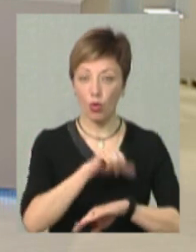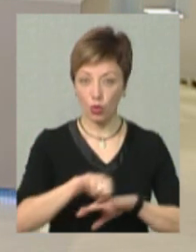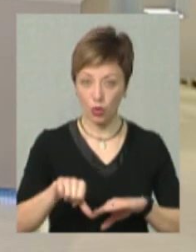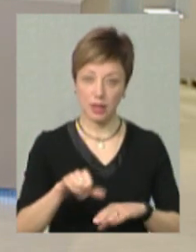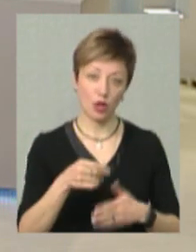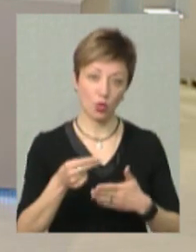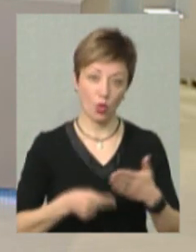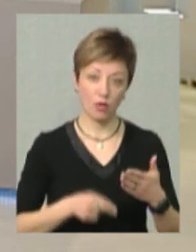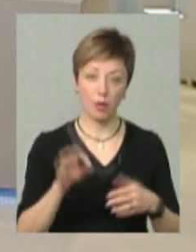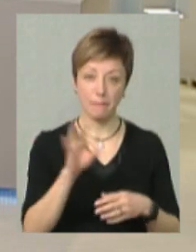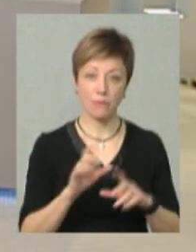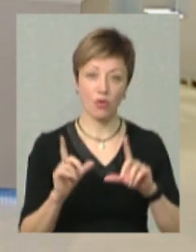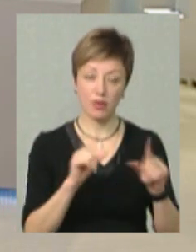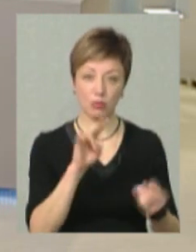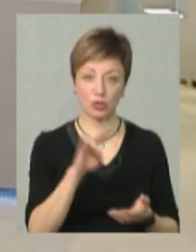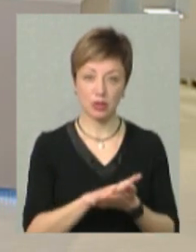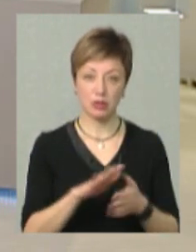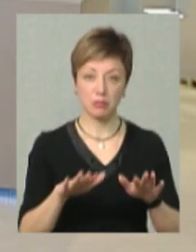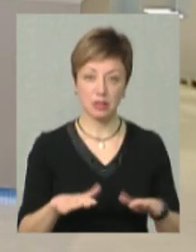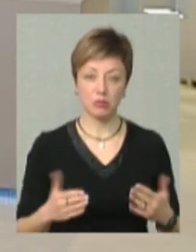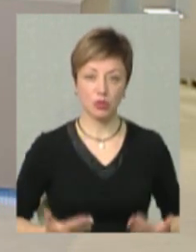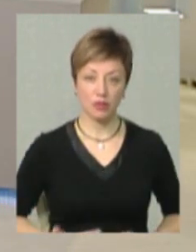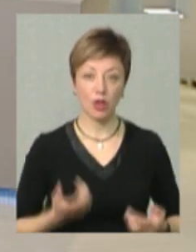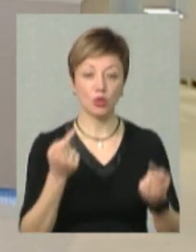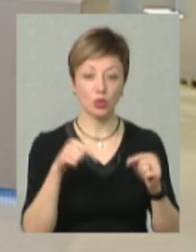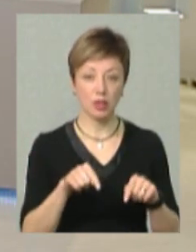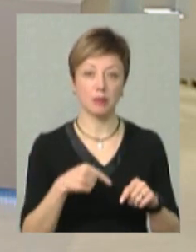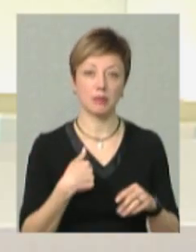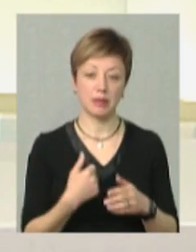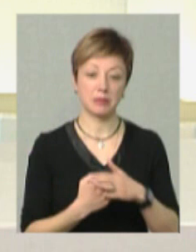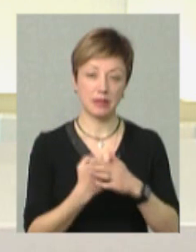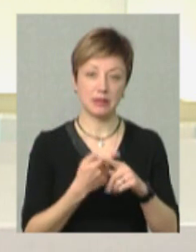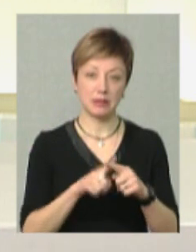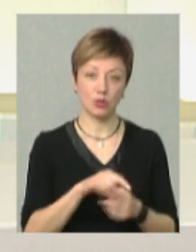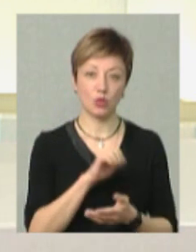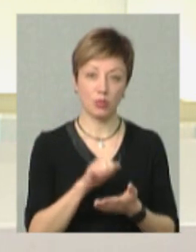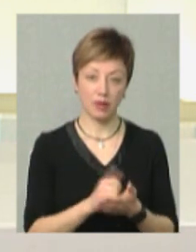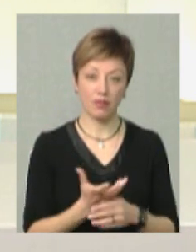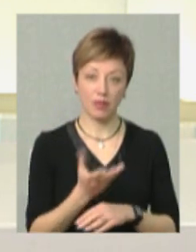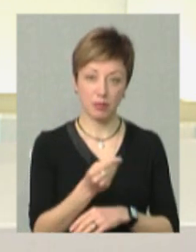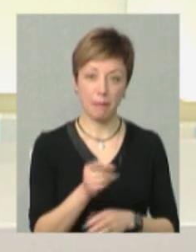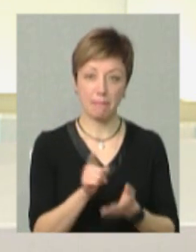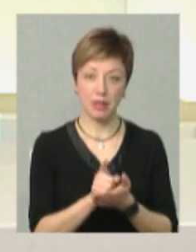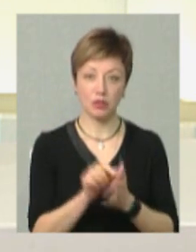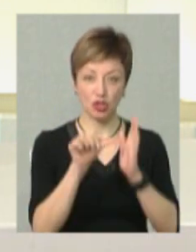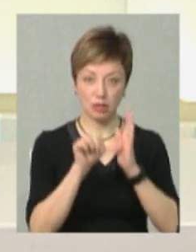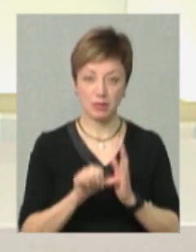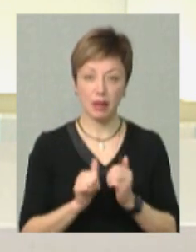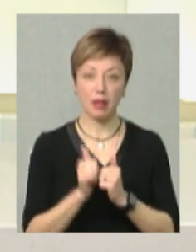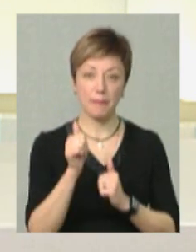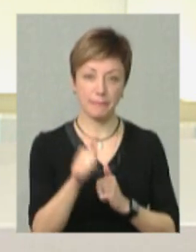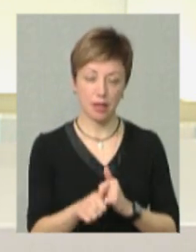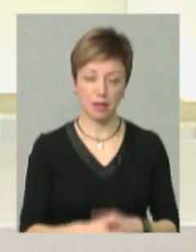з довідкою про виїзд на постійне місце проживання. І тоді ми їй на підставі цих документів виплатимо пенсію на 6